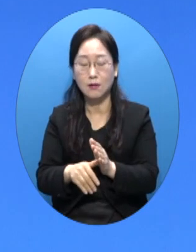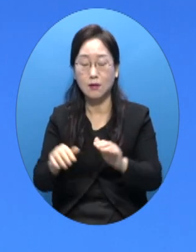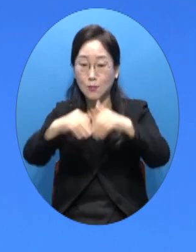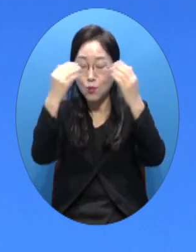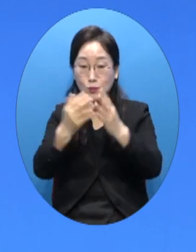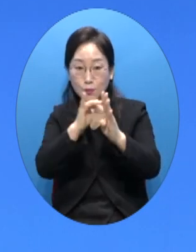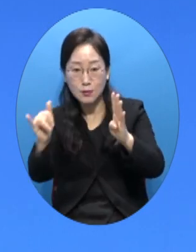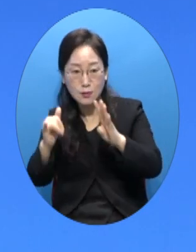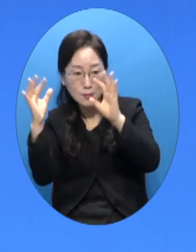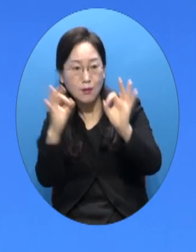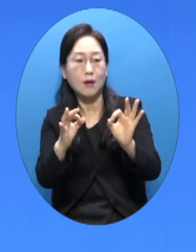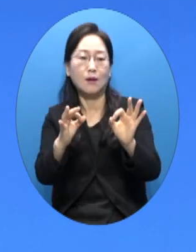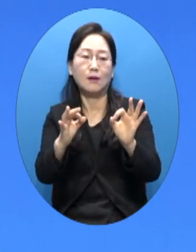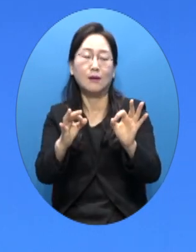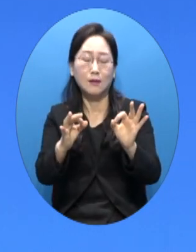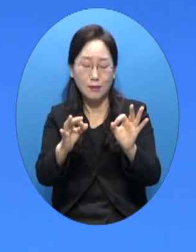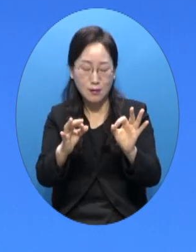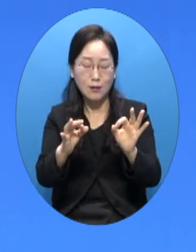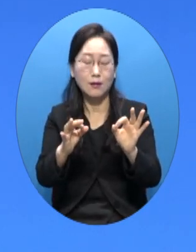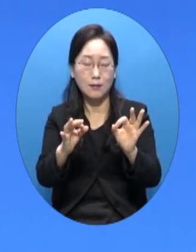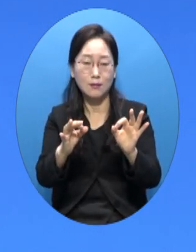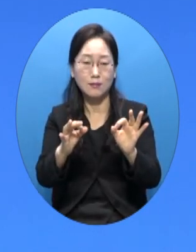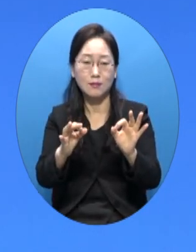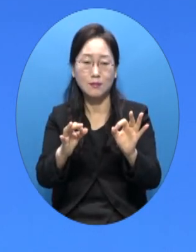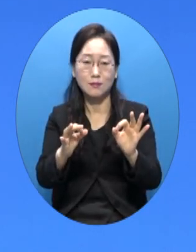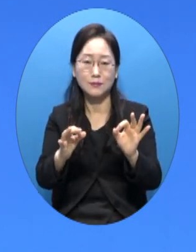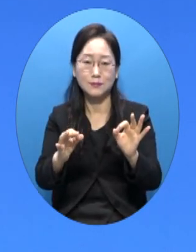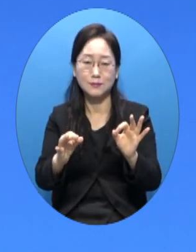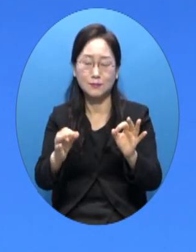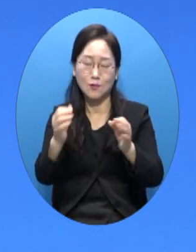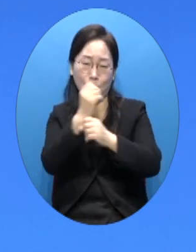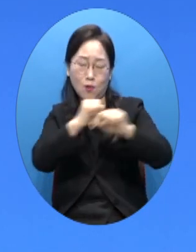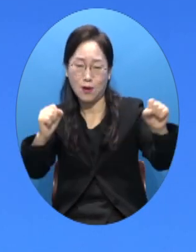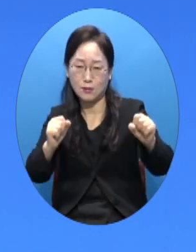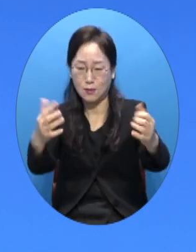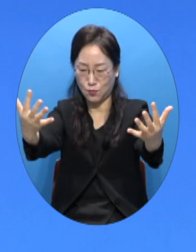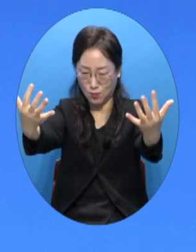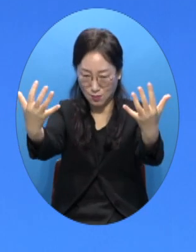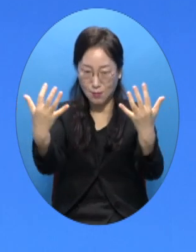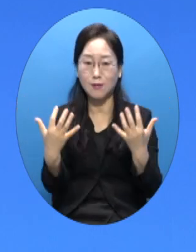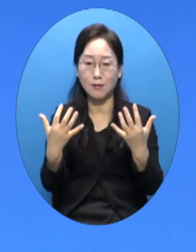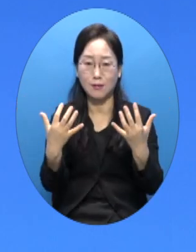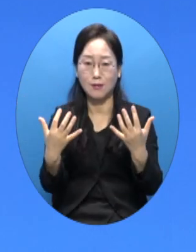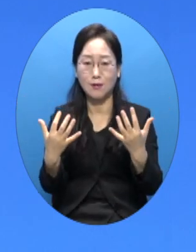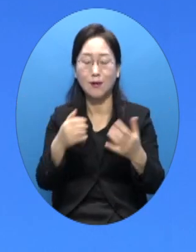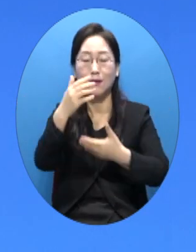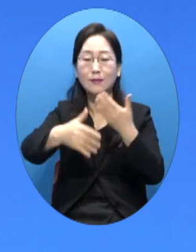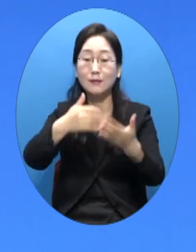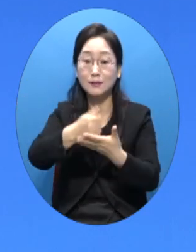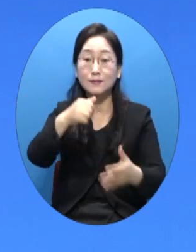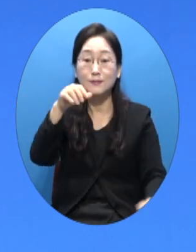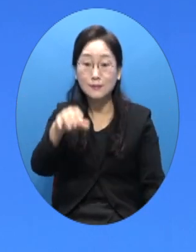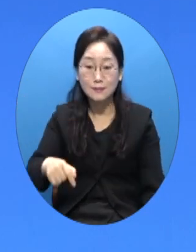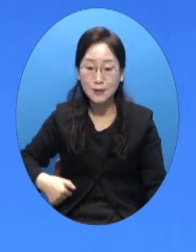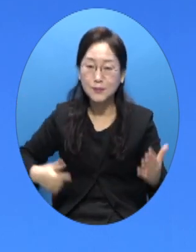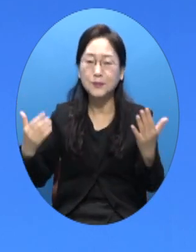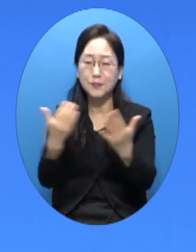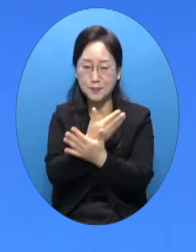백성들이 그 음성을 듣고 광야로 나와 하나님 앞에